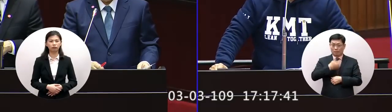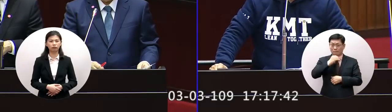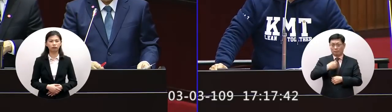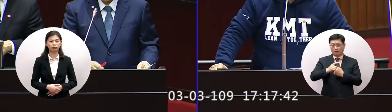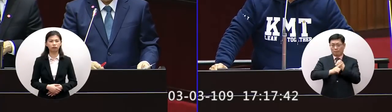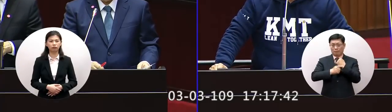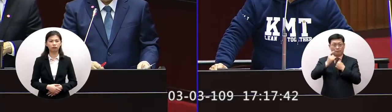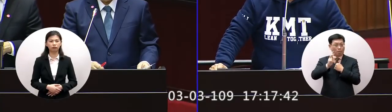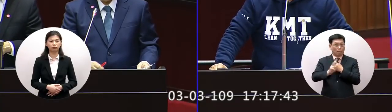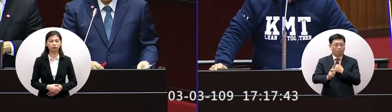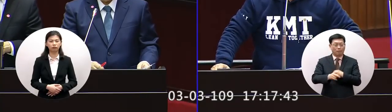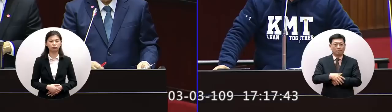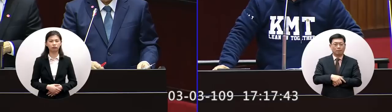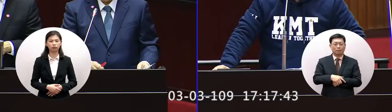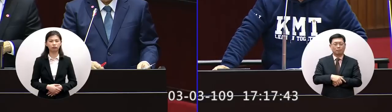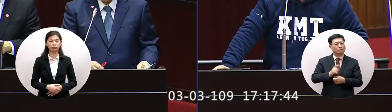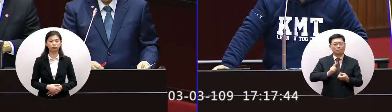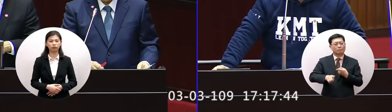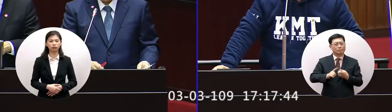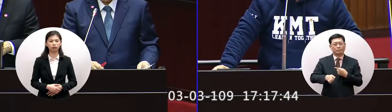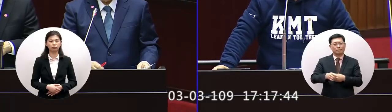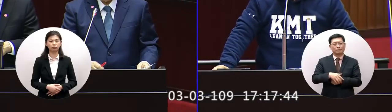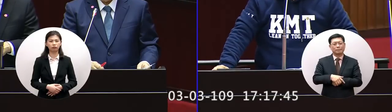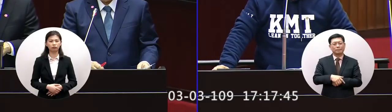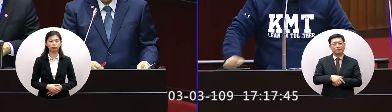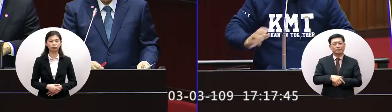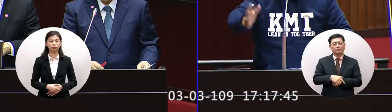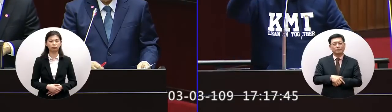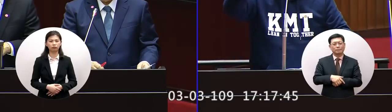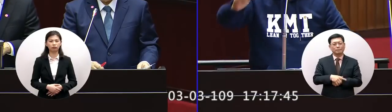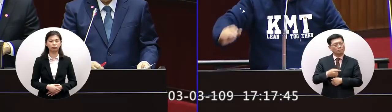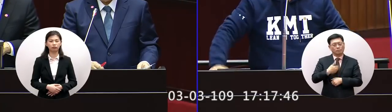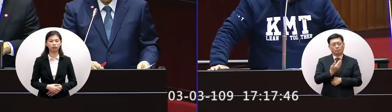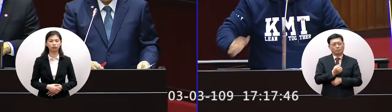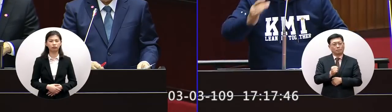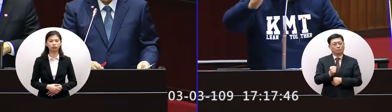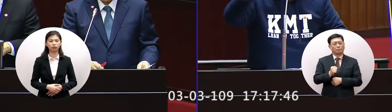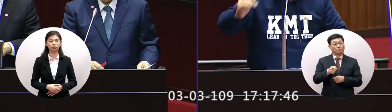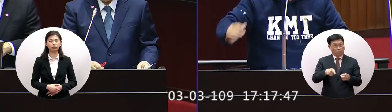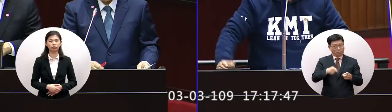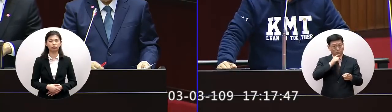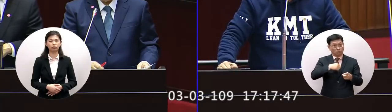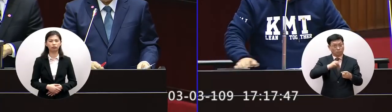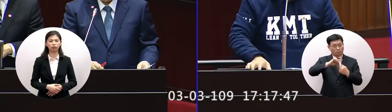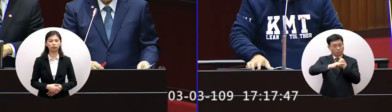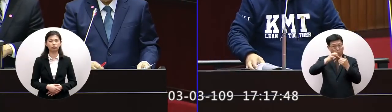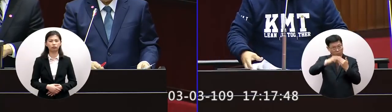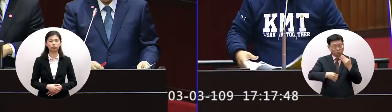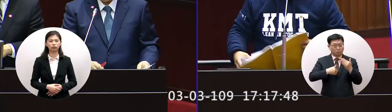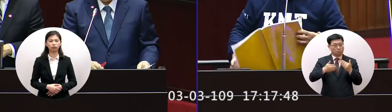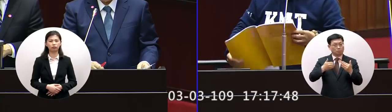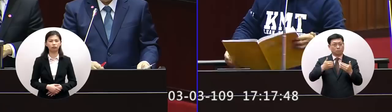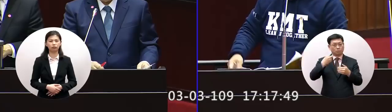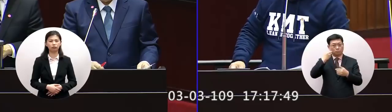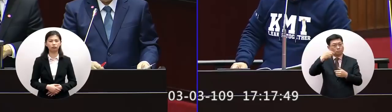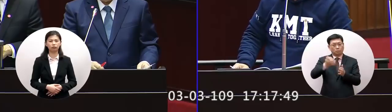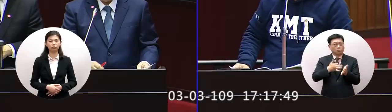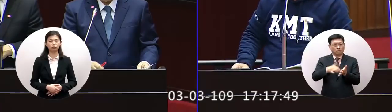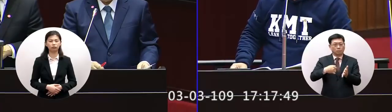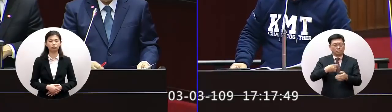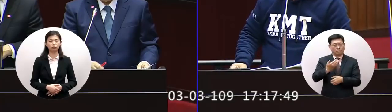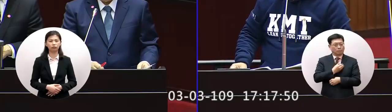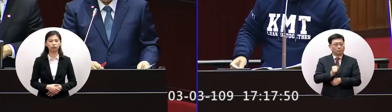样的程度，我根本不是安尼呢，我不能接受这样的，我不能接受这样的条例，我也不能接受这样的预